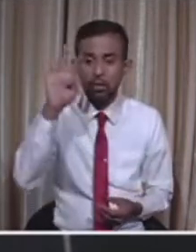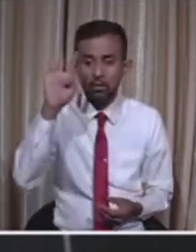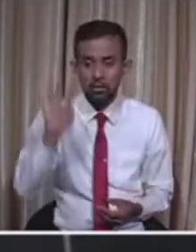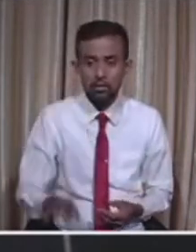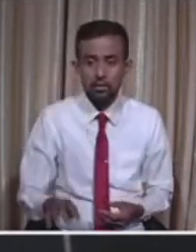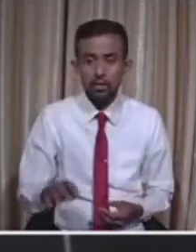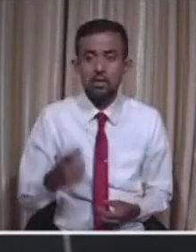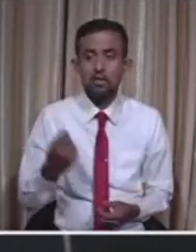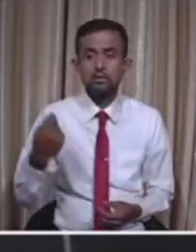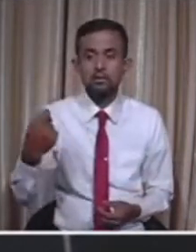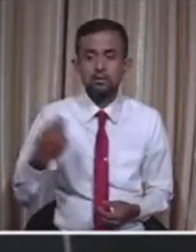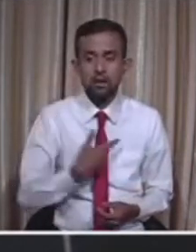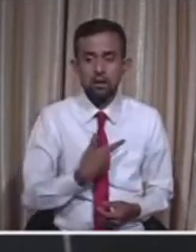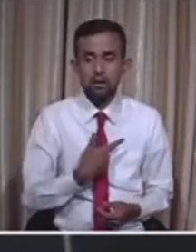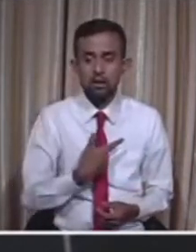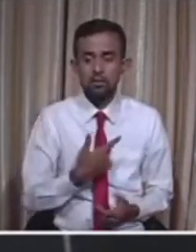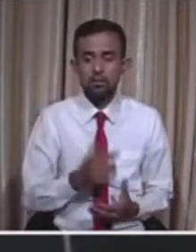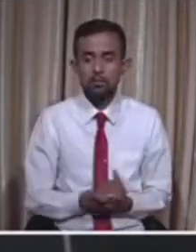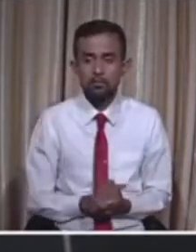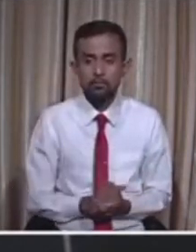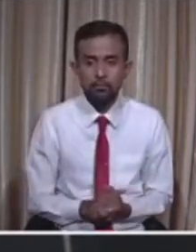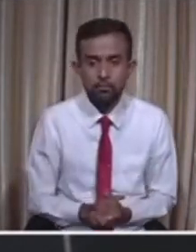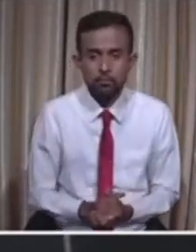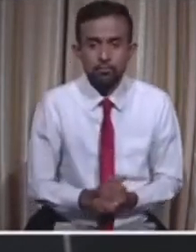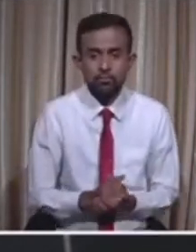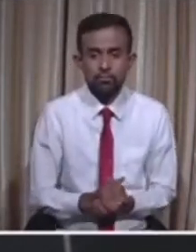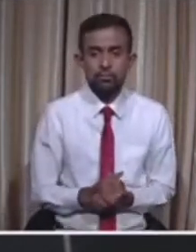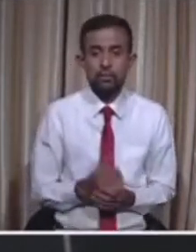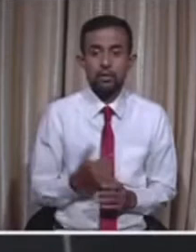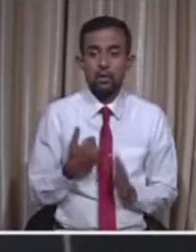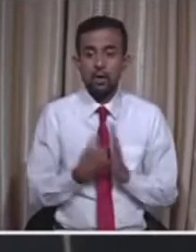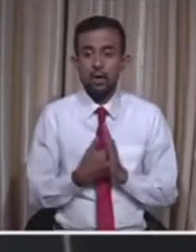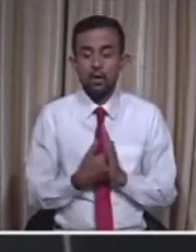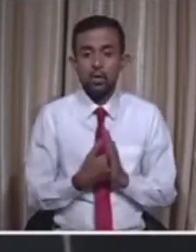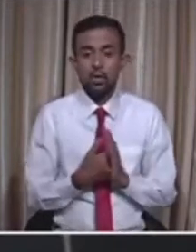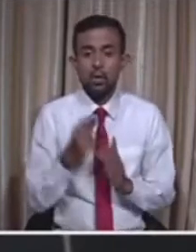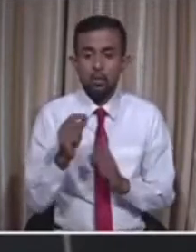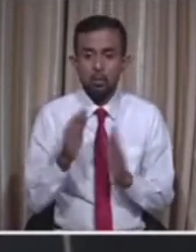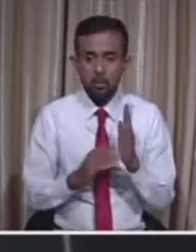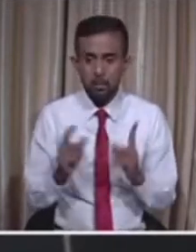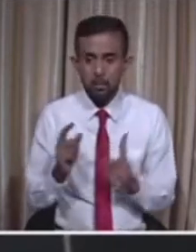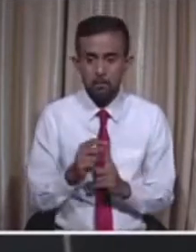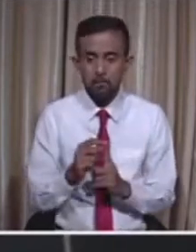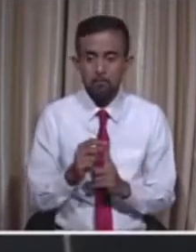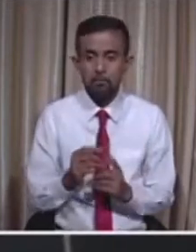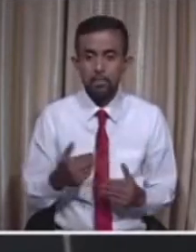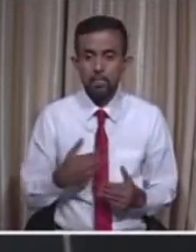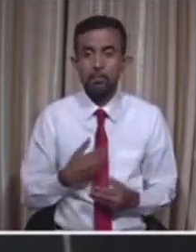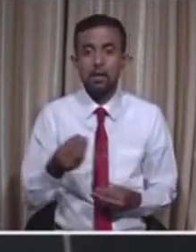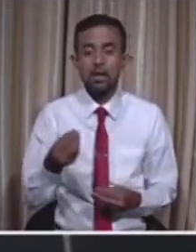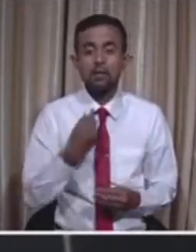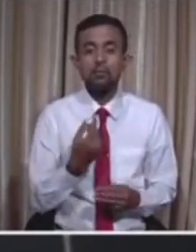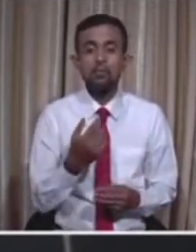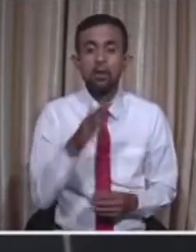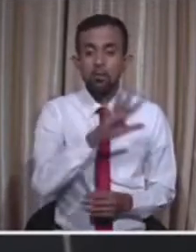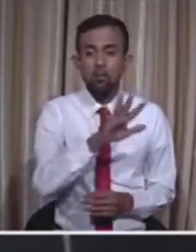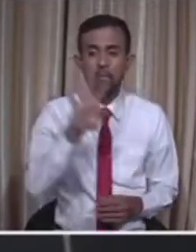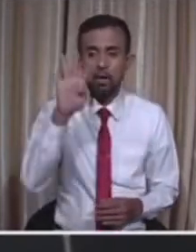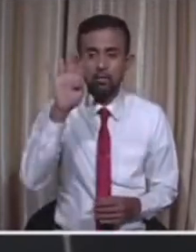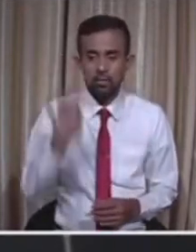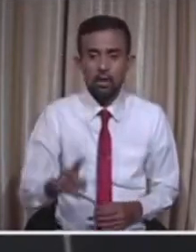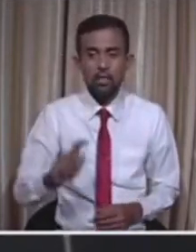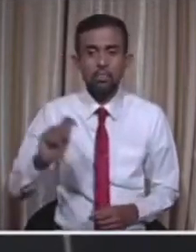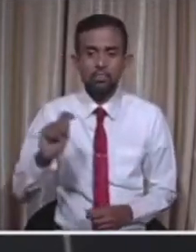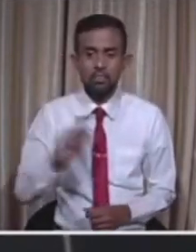දීමනාවක්. කරුණියොජ්ජ ගරු මූලාසනාරුවට ගරු මන්ත්‍රීතුමනි අපිට ලැබෙන්නේ රුපියල් 54,000